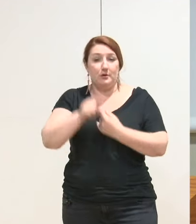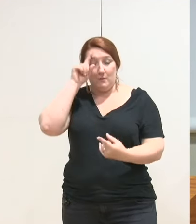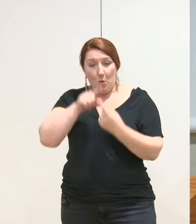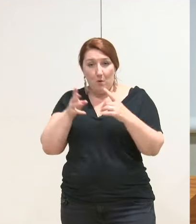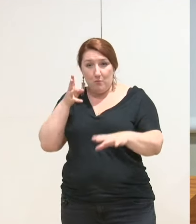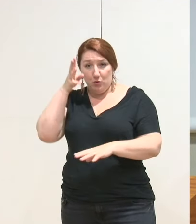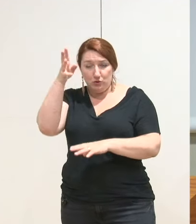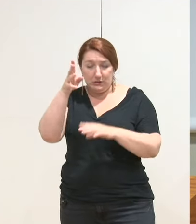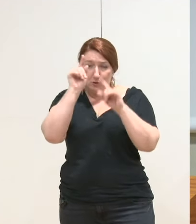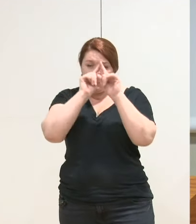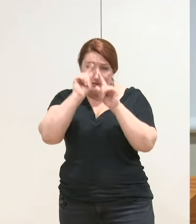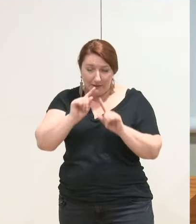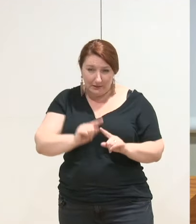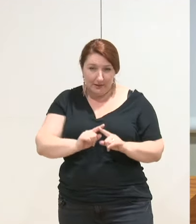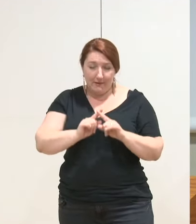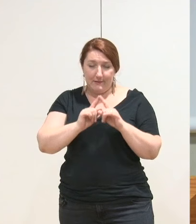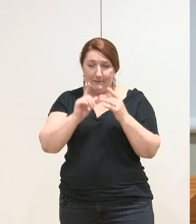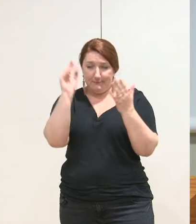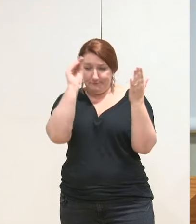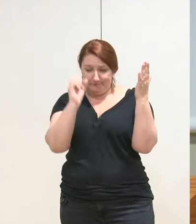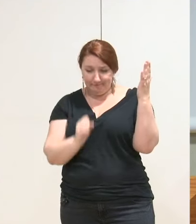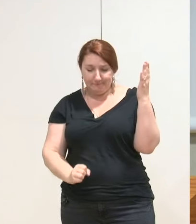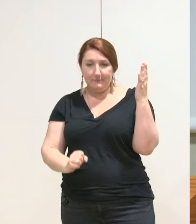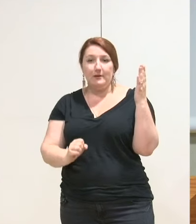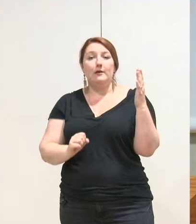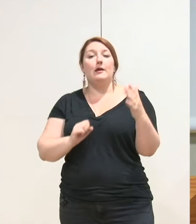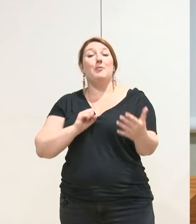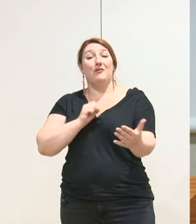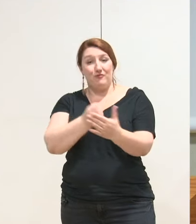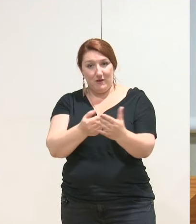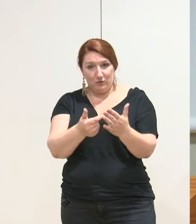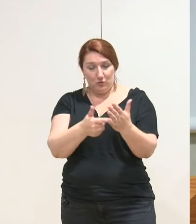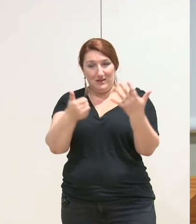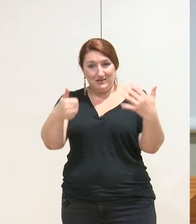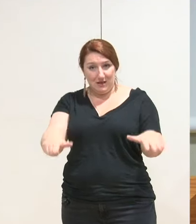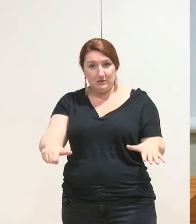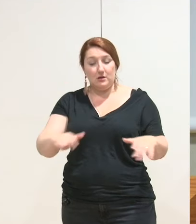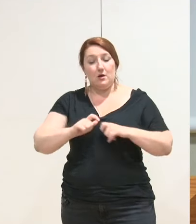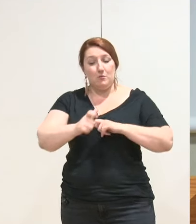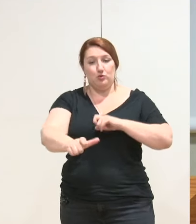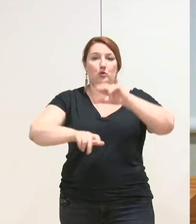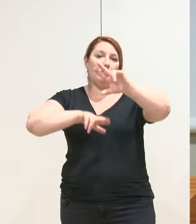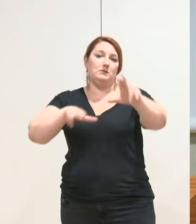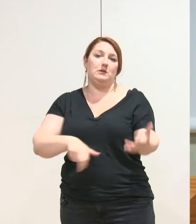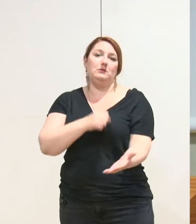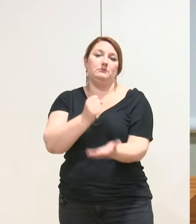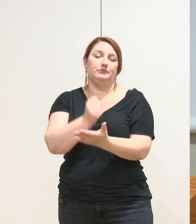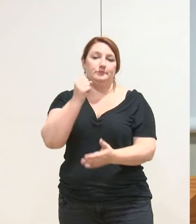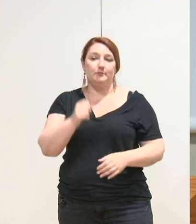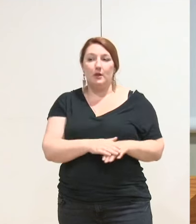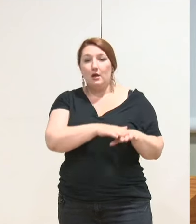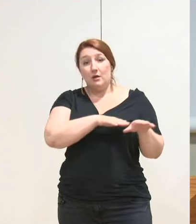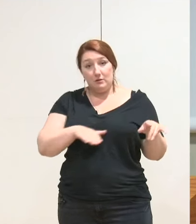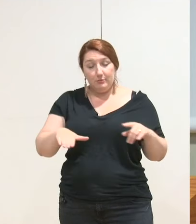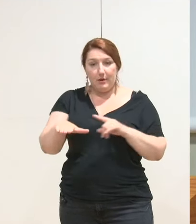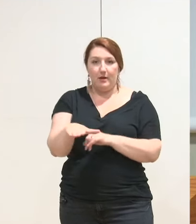la signature du protocole lui-même à la fin de l'année 2016 en parallèle il y